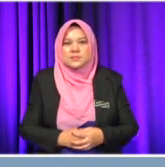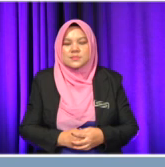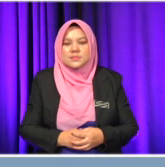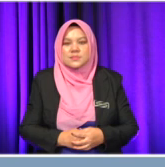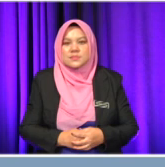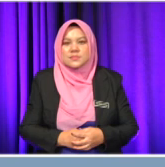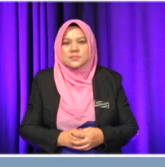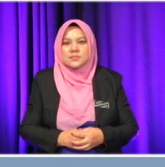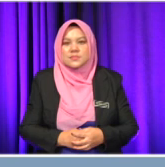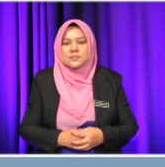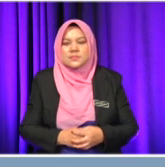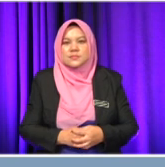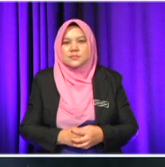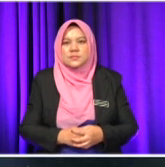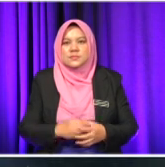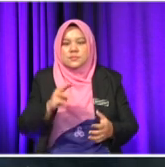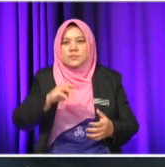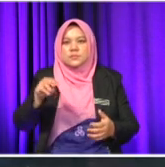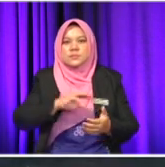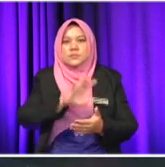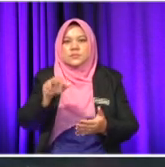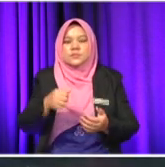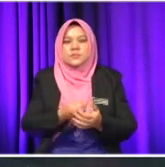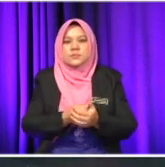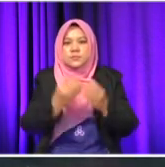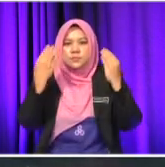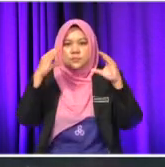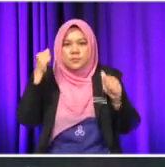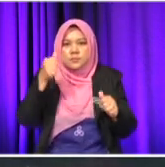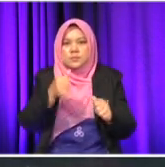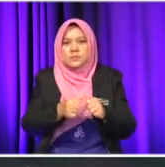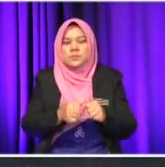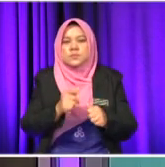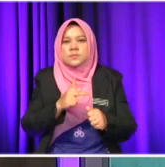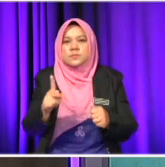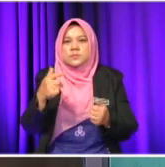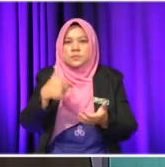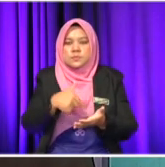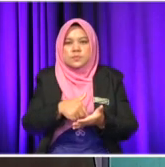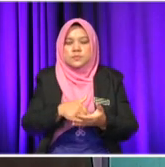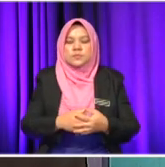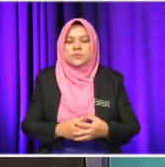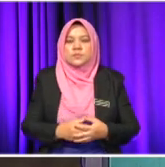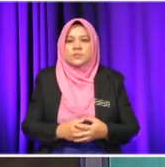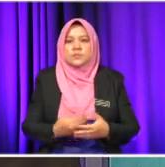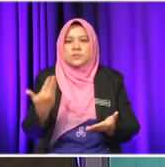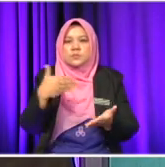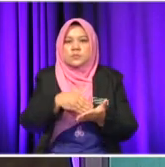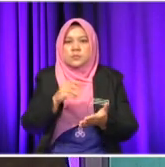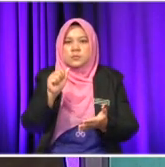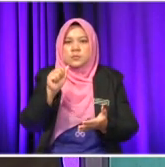Oke jadi murid-murid sekalian Oke cek guna Ingatkan lagi sekali tentang